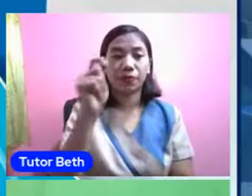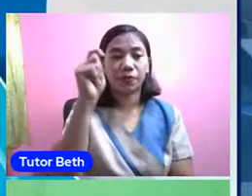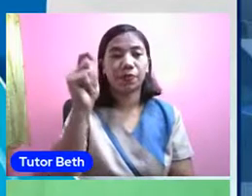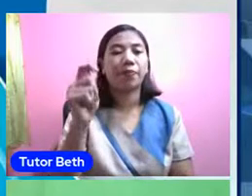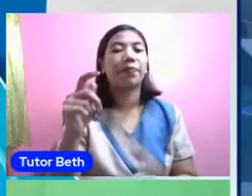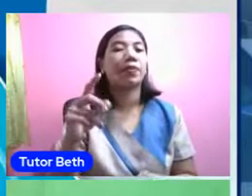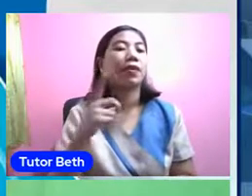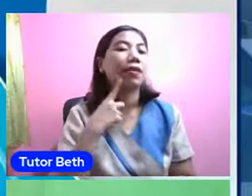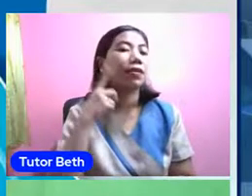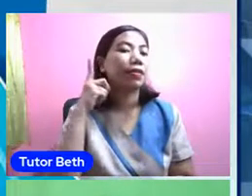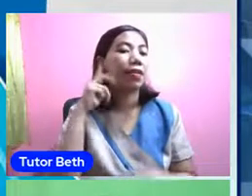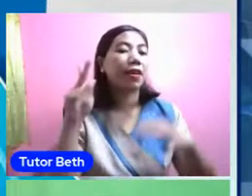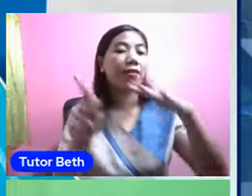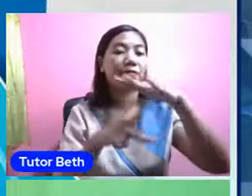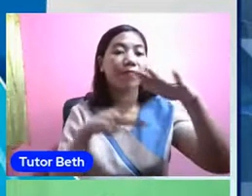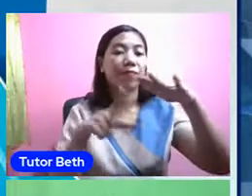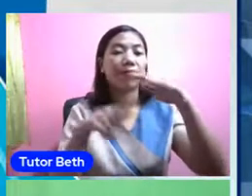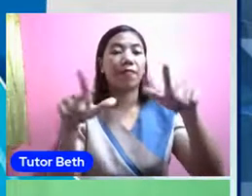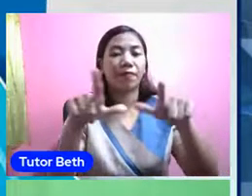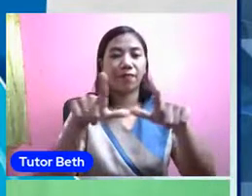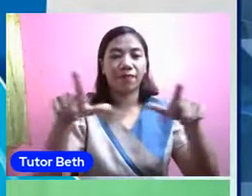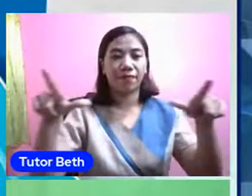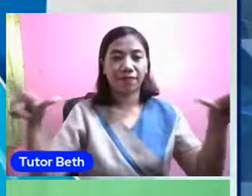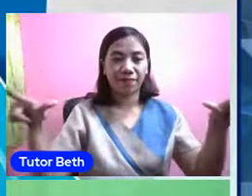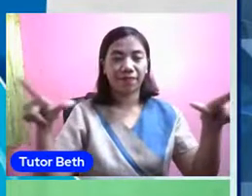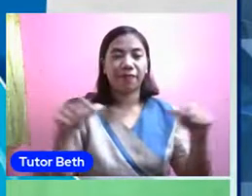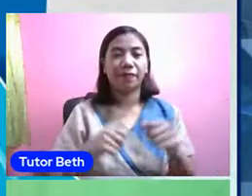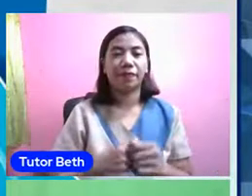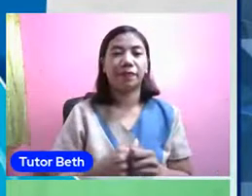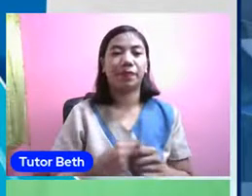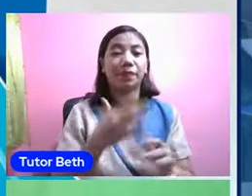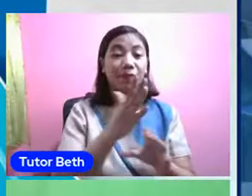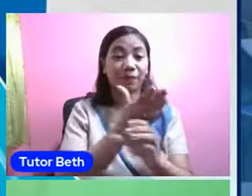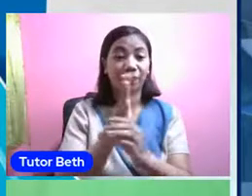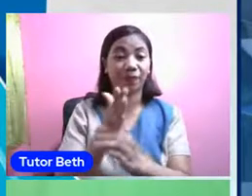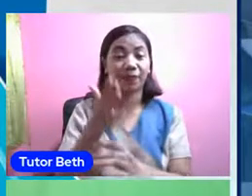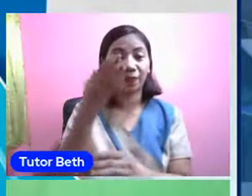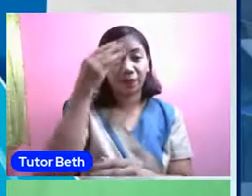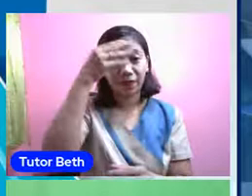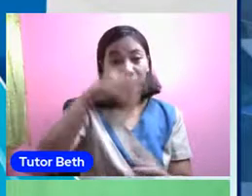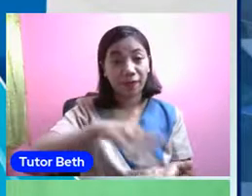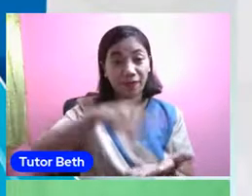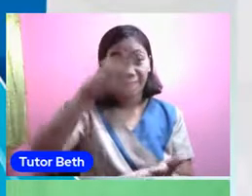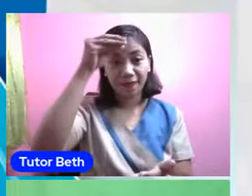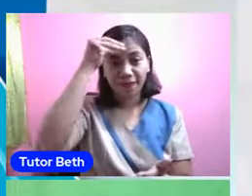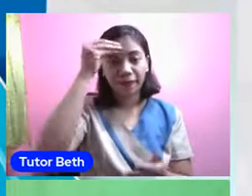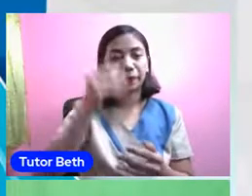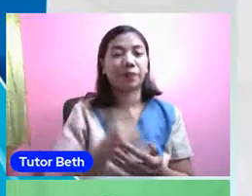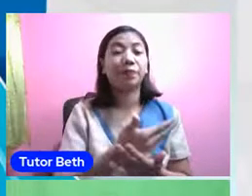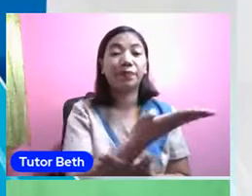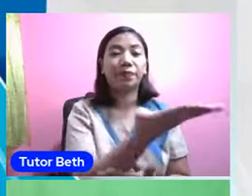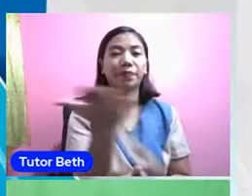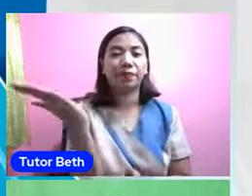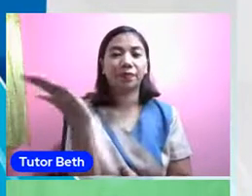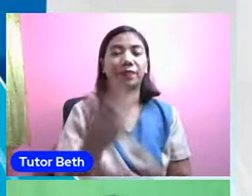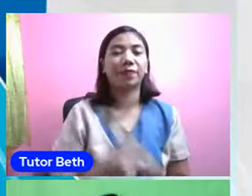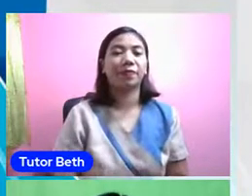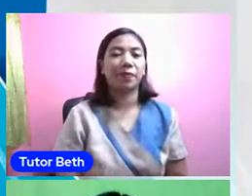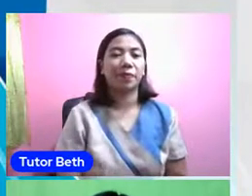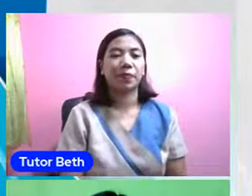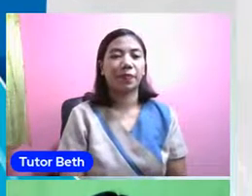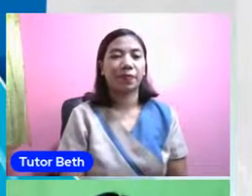sinishare na kaalaman para sa inyo. Okay na? Ready na? Sorry po.